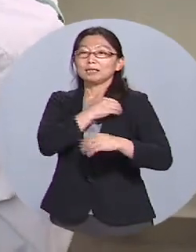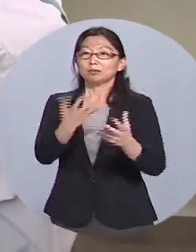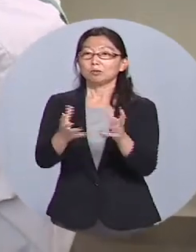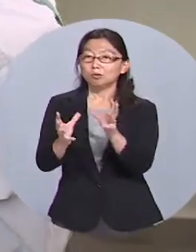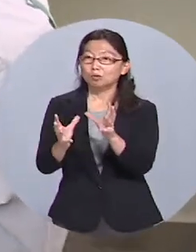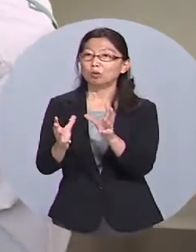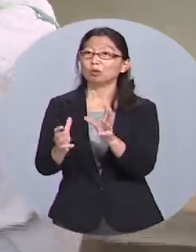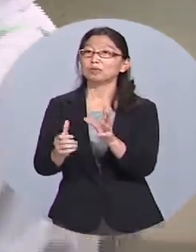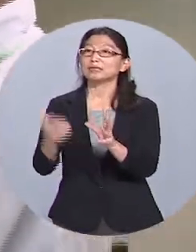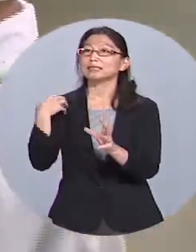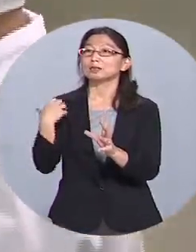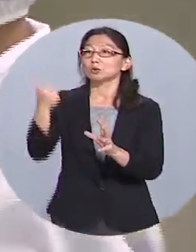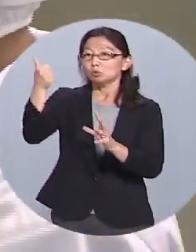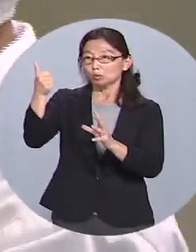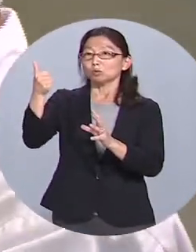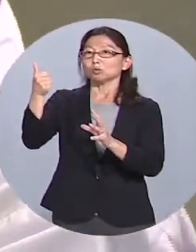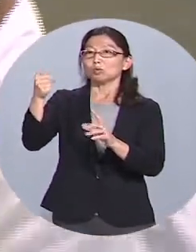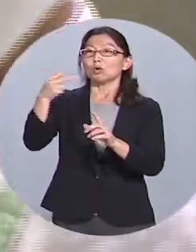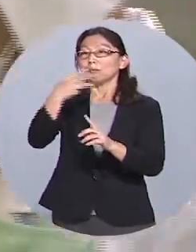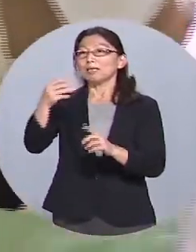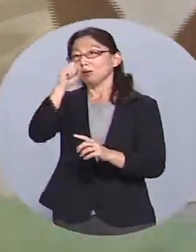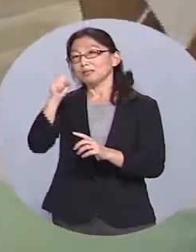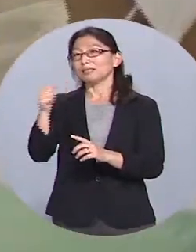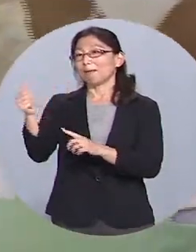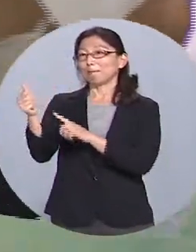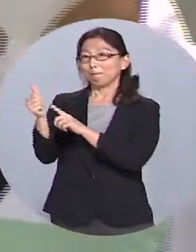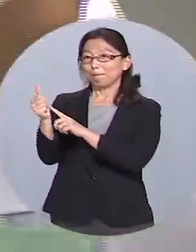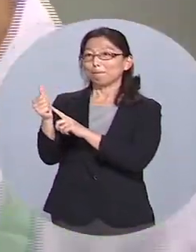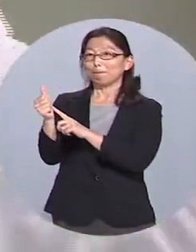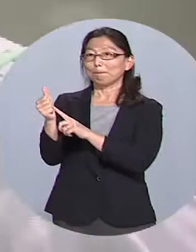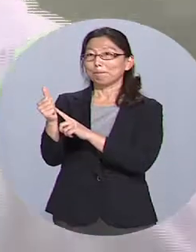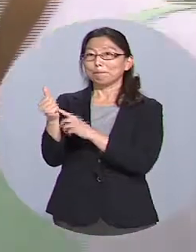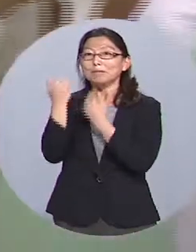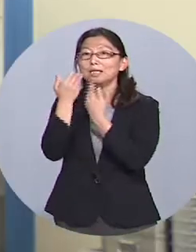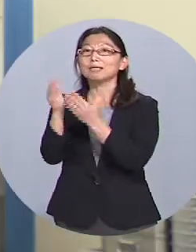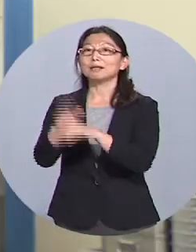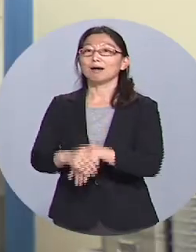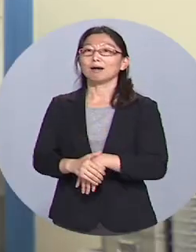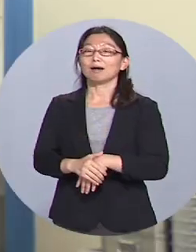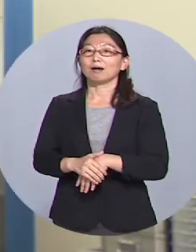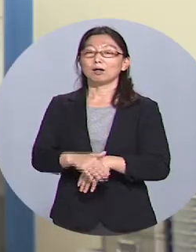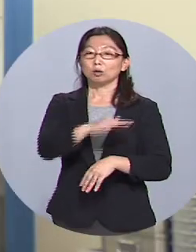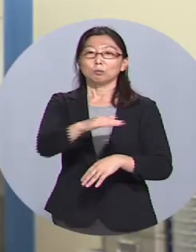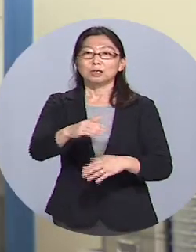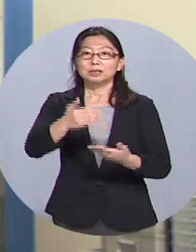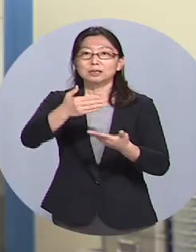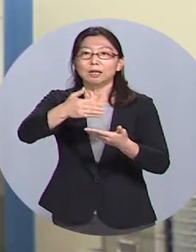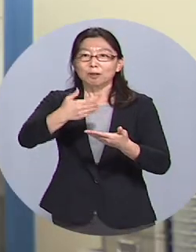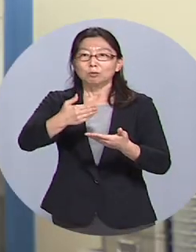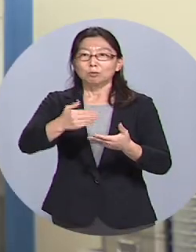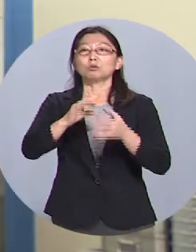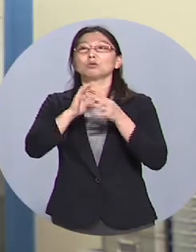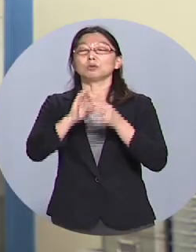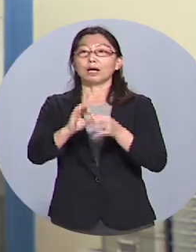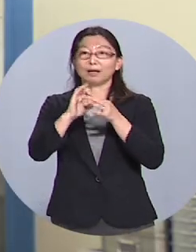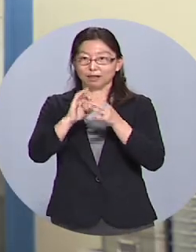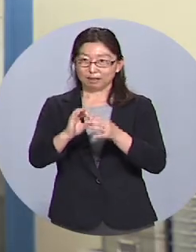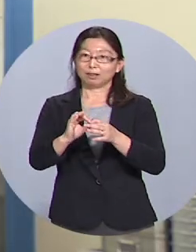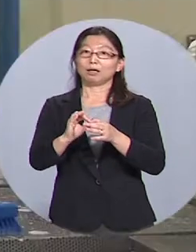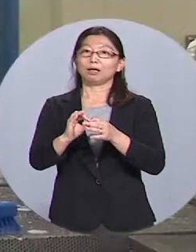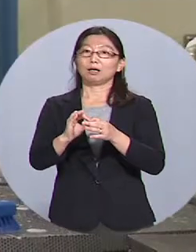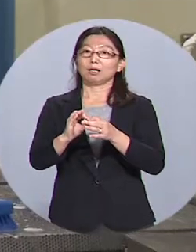働く三好さんに、普段から心がけていることを伺いました。 子どもたちの直接口に入るものなので